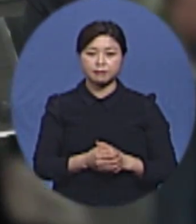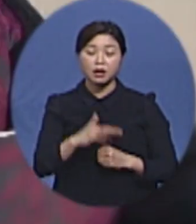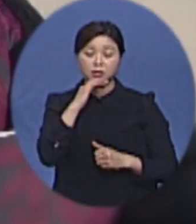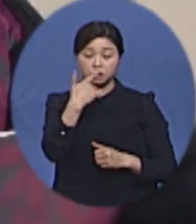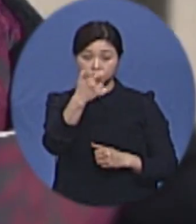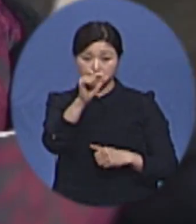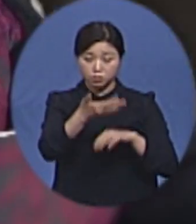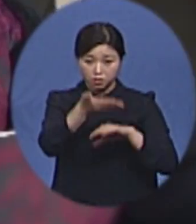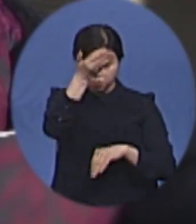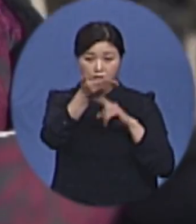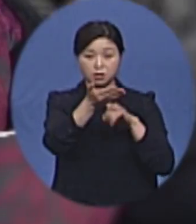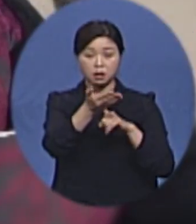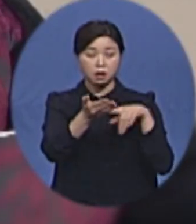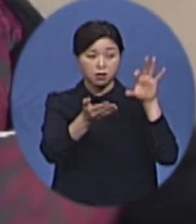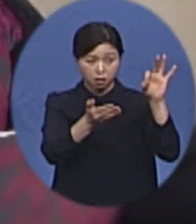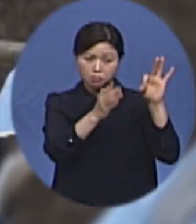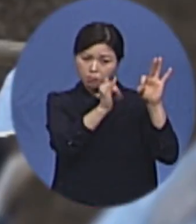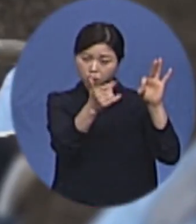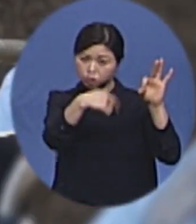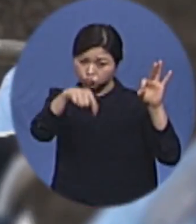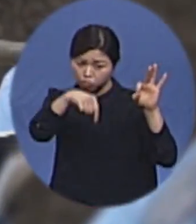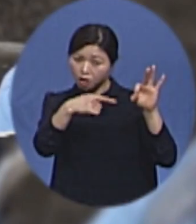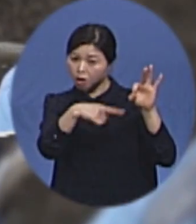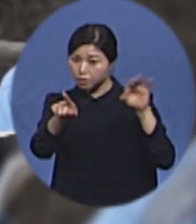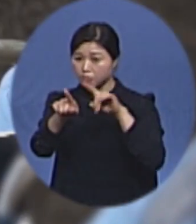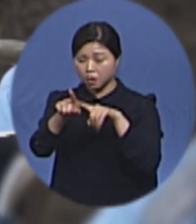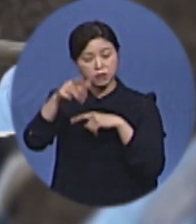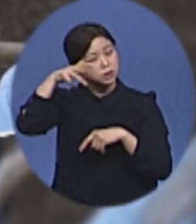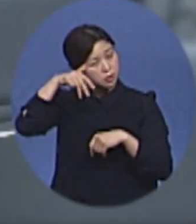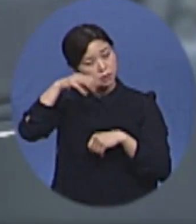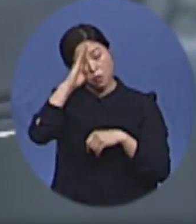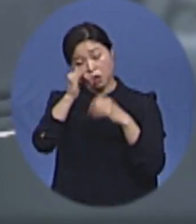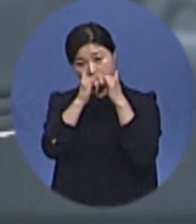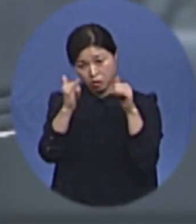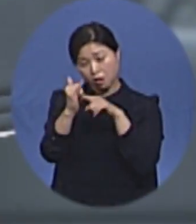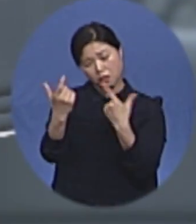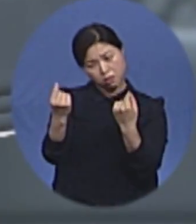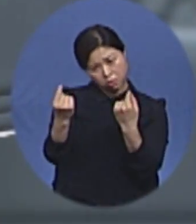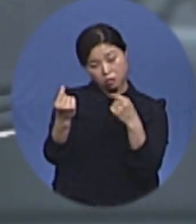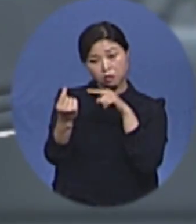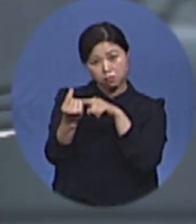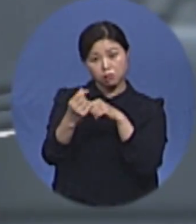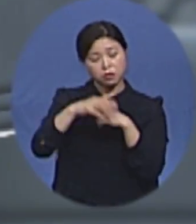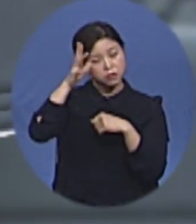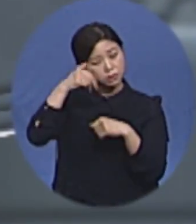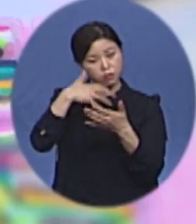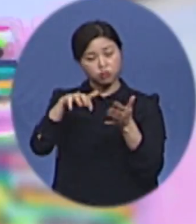65세 이상 노인 10명 중 1명이 치매 환자로 추정될 만큼 늘어만 가는 치매.